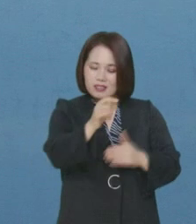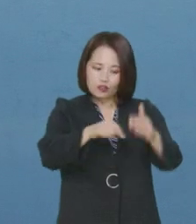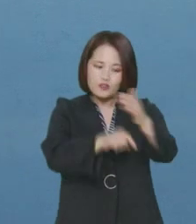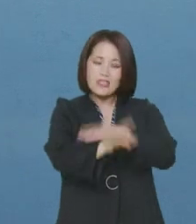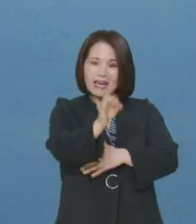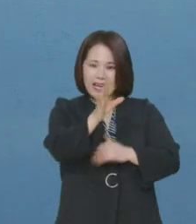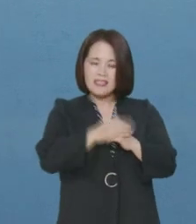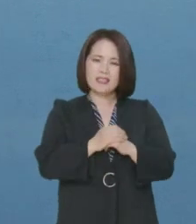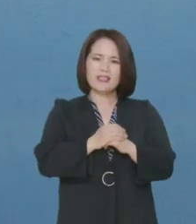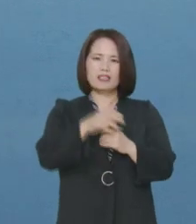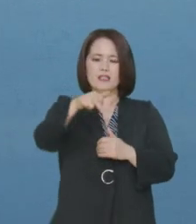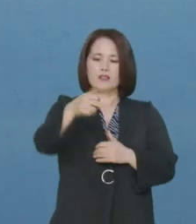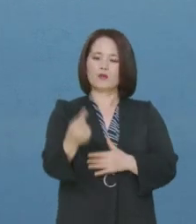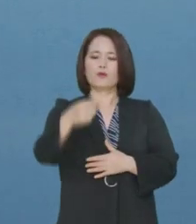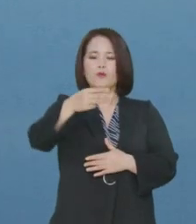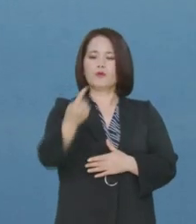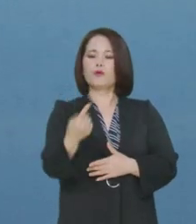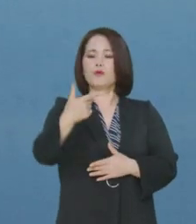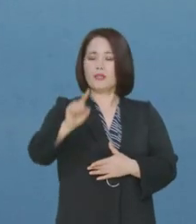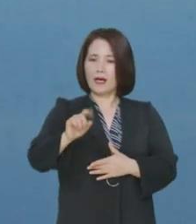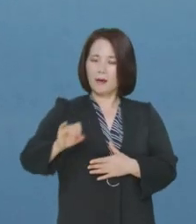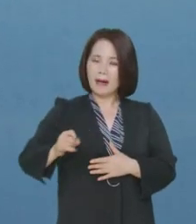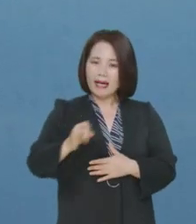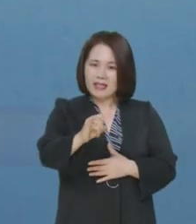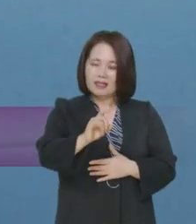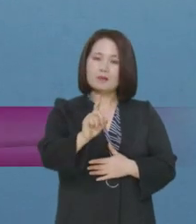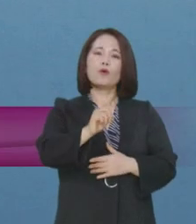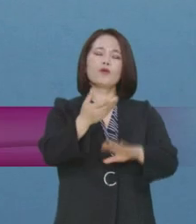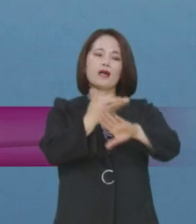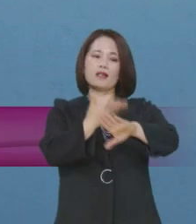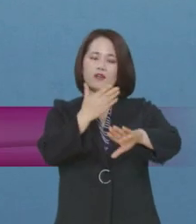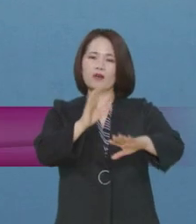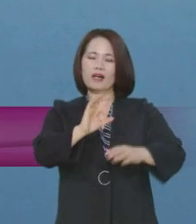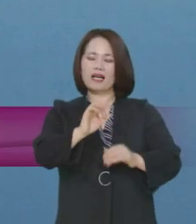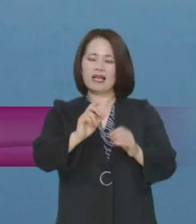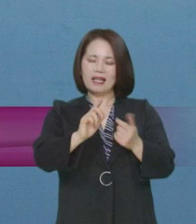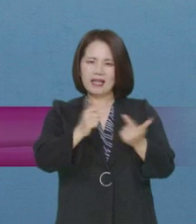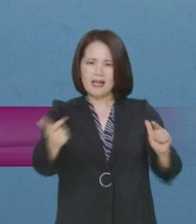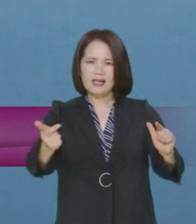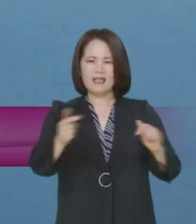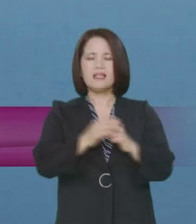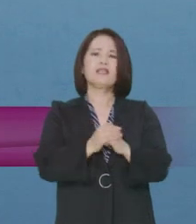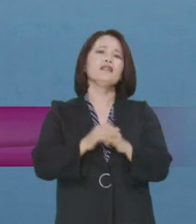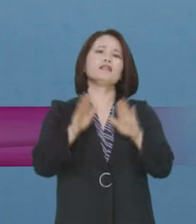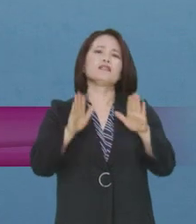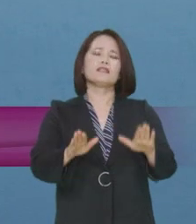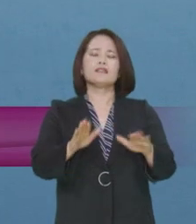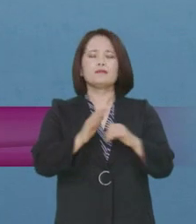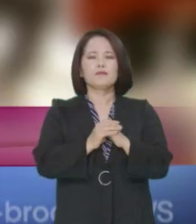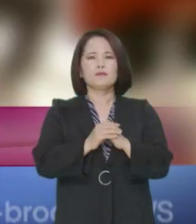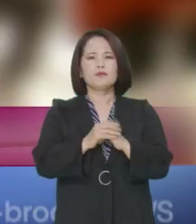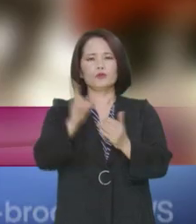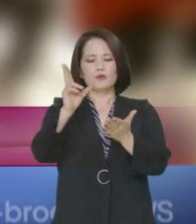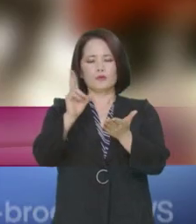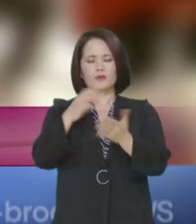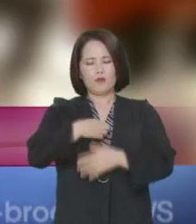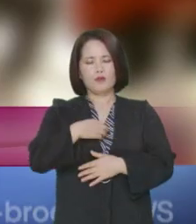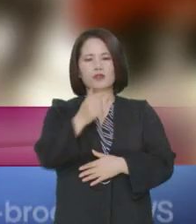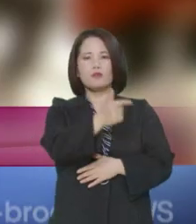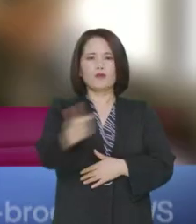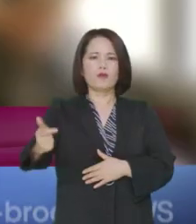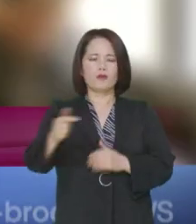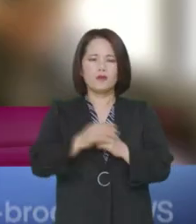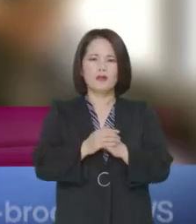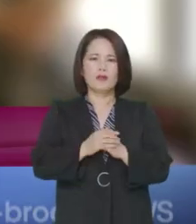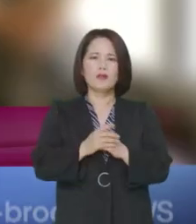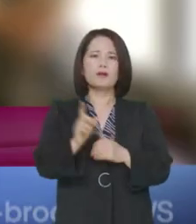코로나 바이러스도 다른 바이러스와 달리 거 유전자 변이를 좀 심각하게 하는게 좀 특징입니다 4 우리에게 널